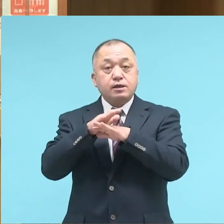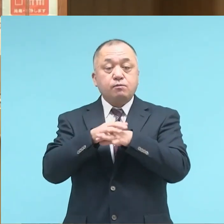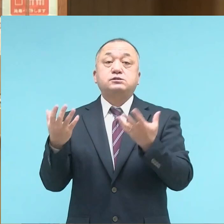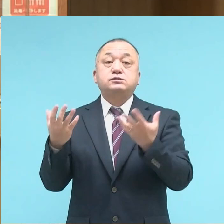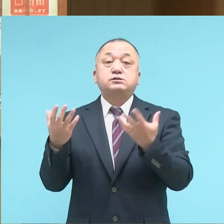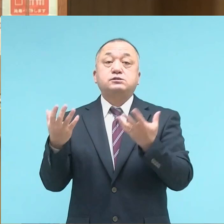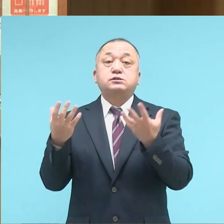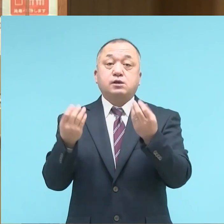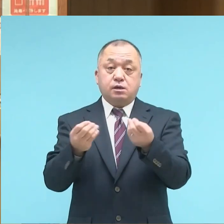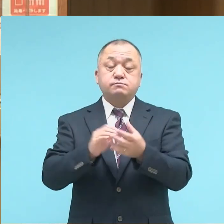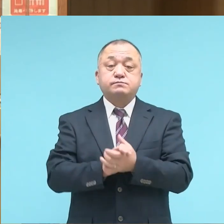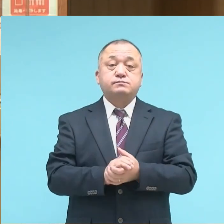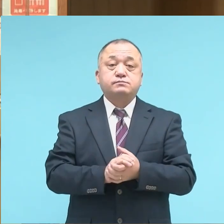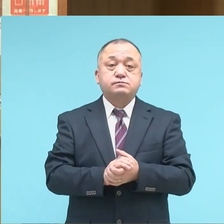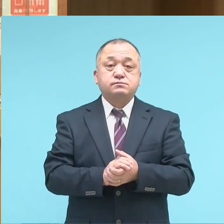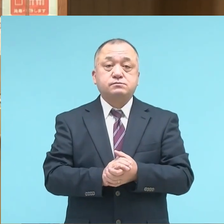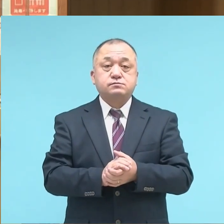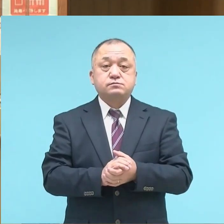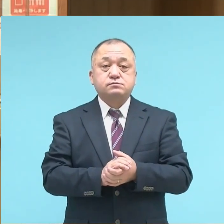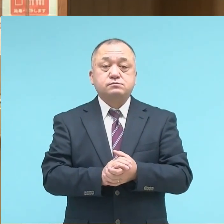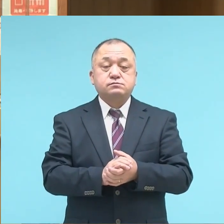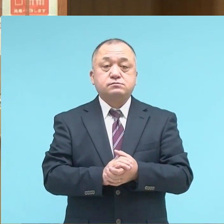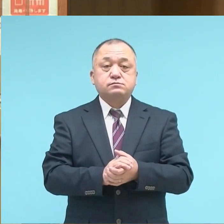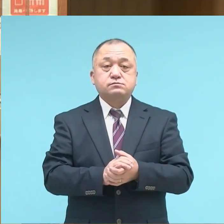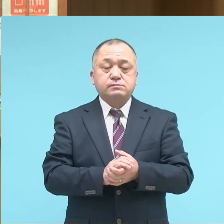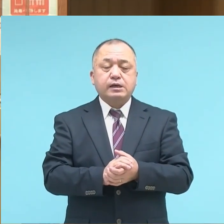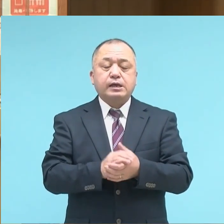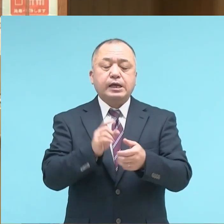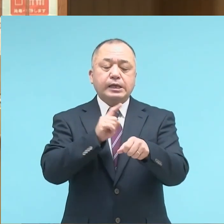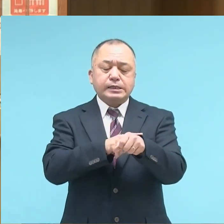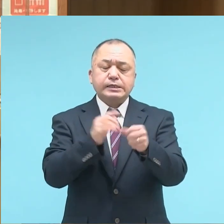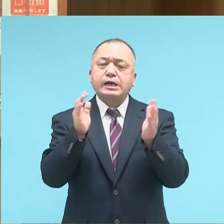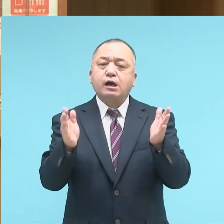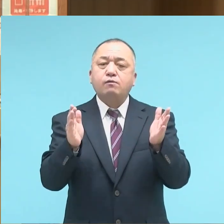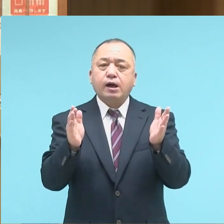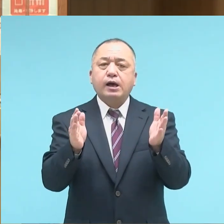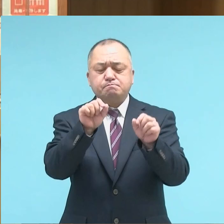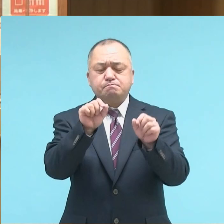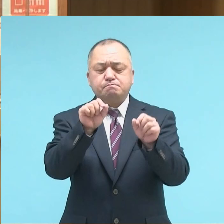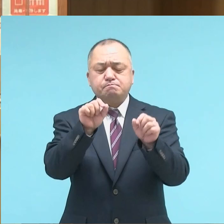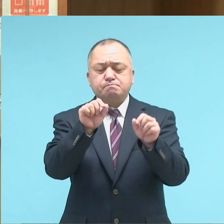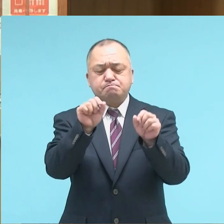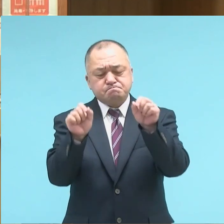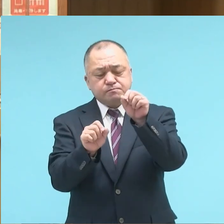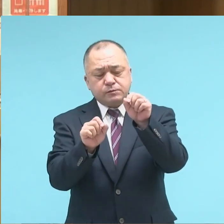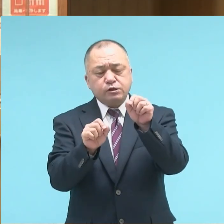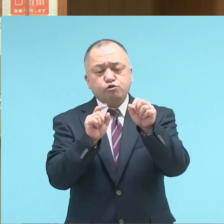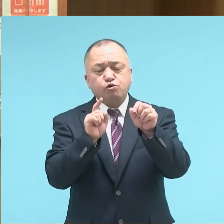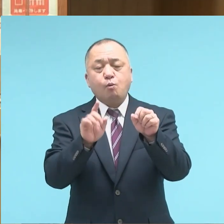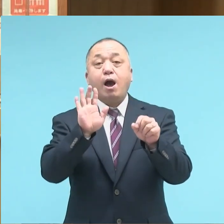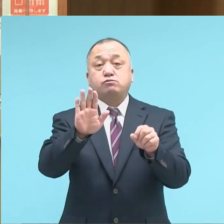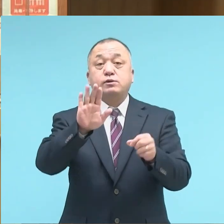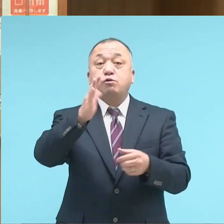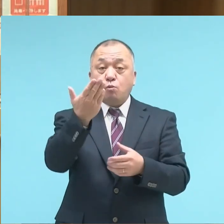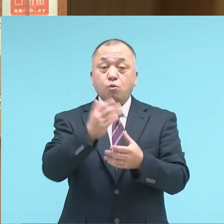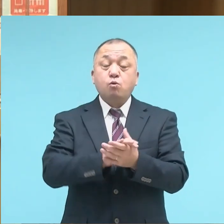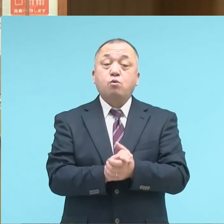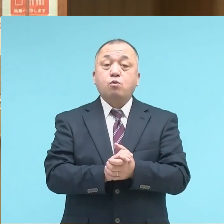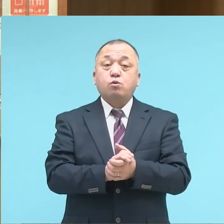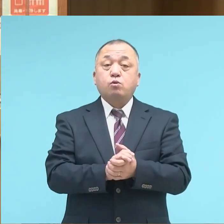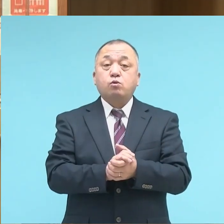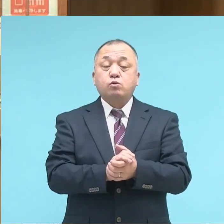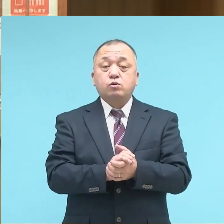整理してきました。ですから一定の期間は確かに必要だということはあるというふうに思いますけれども、ま